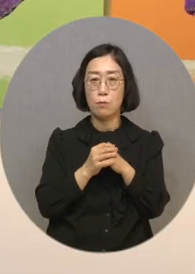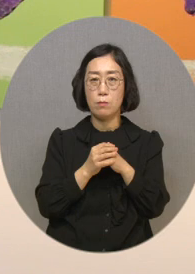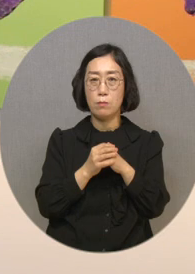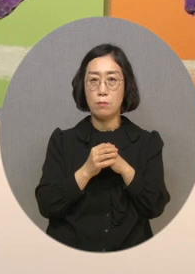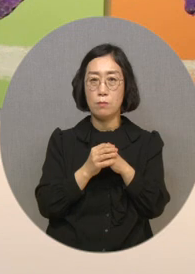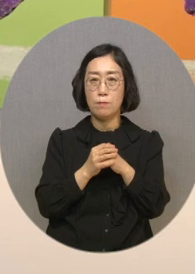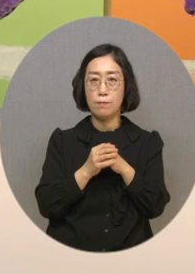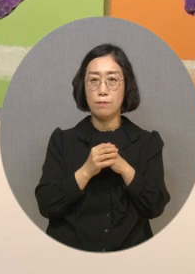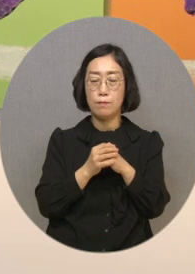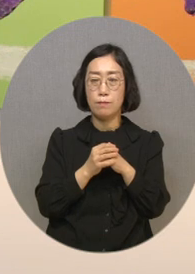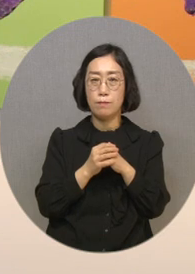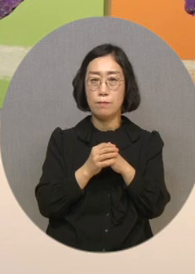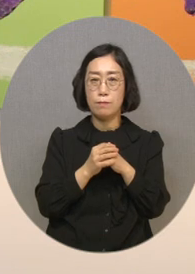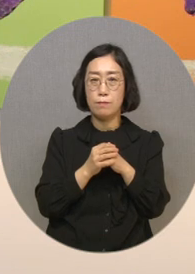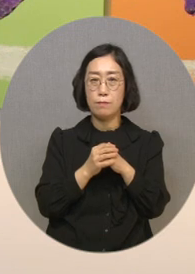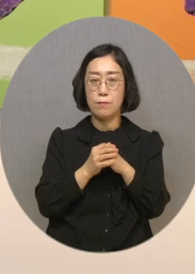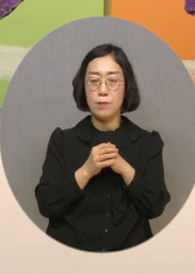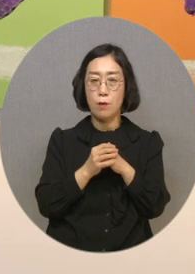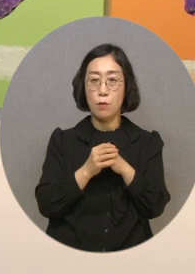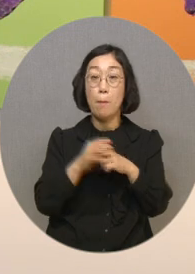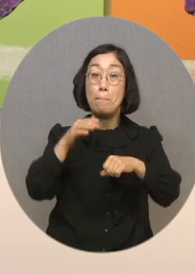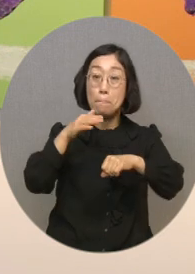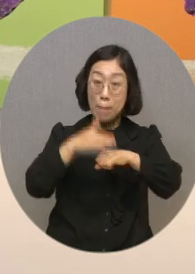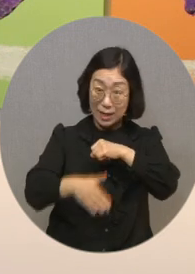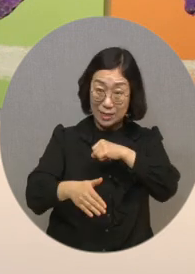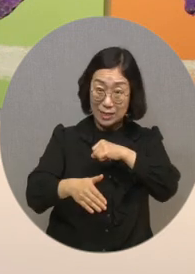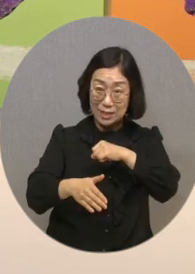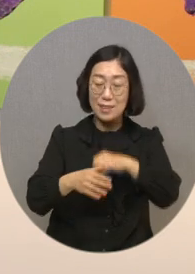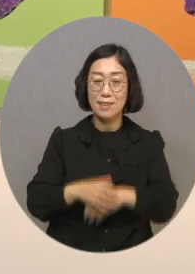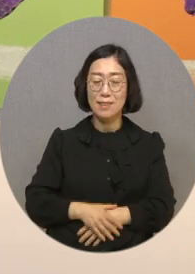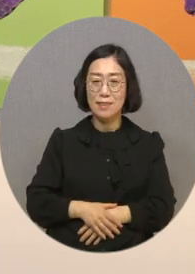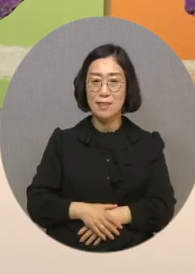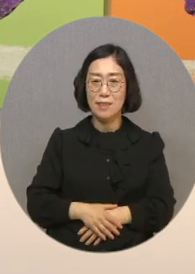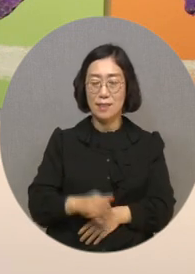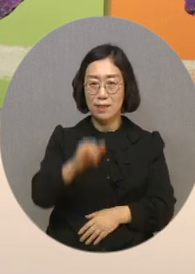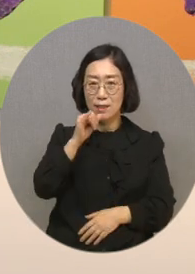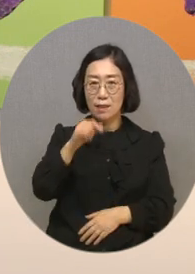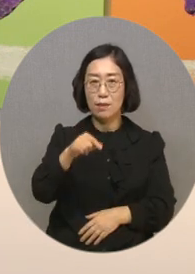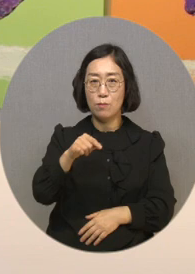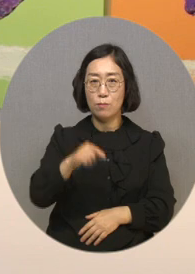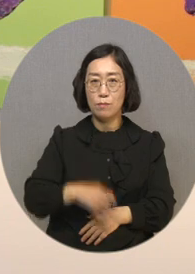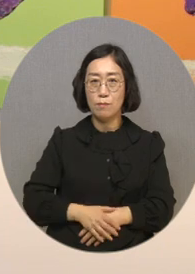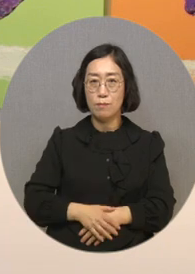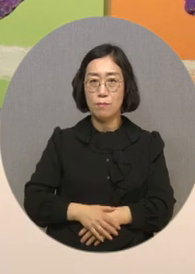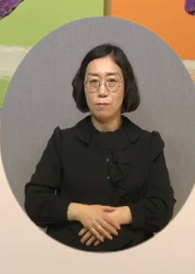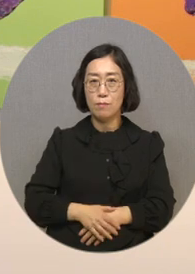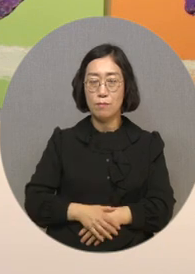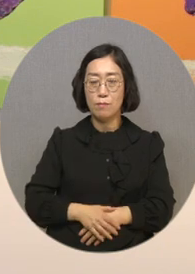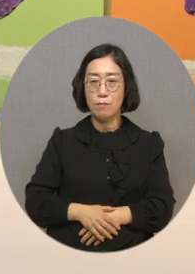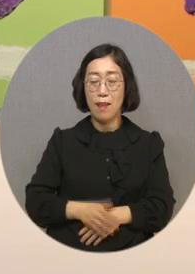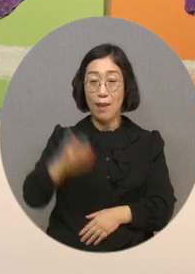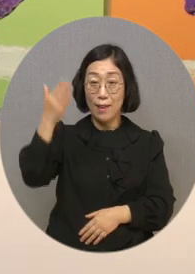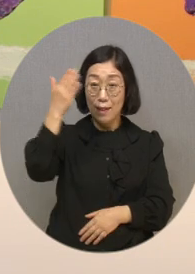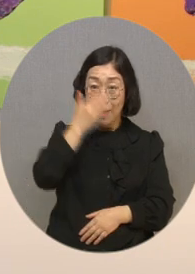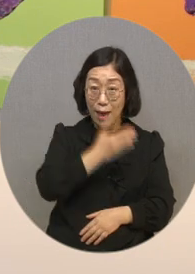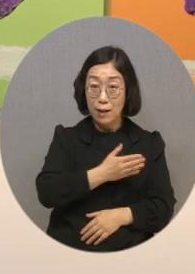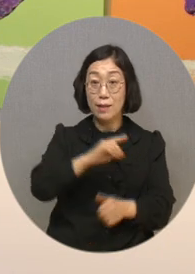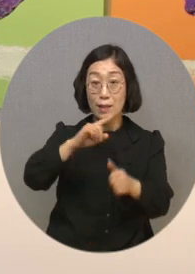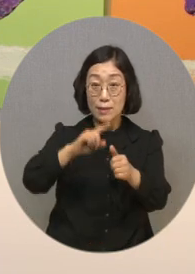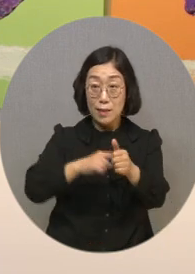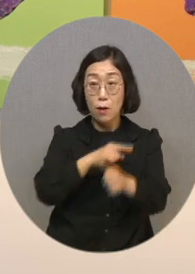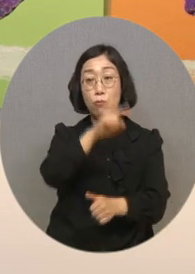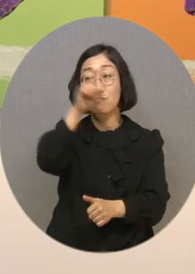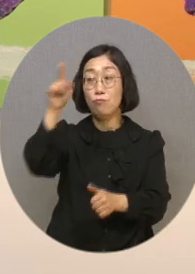하나의 패턴으로 보고 있거든요. 자연 흐름의 패턴으로. 그래서 이 때묻지 않는 자연을 어떻게